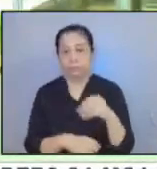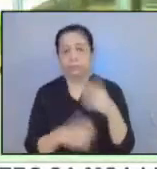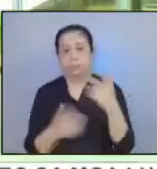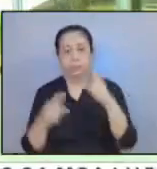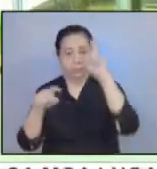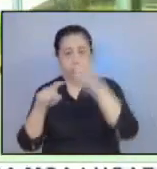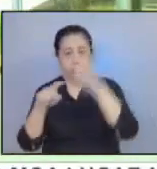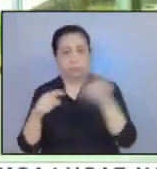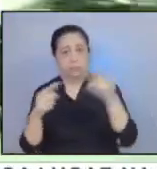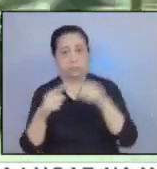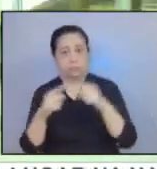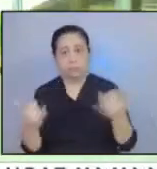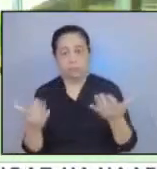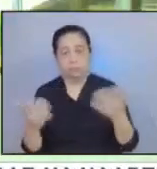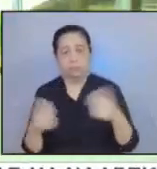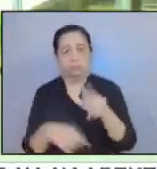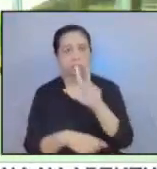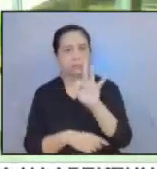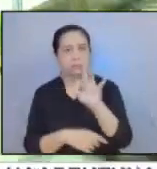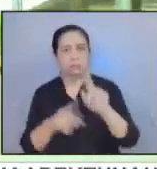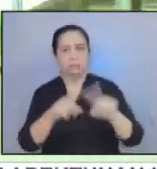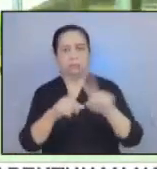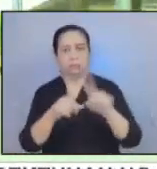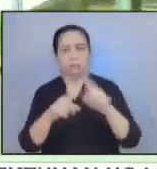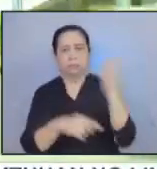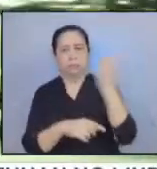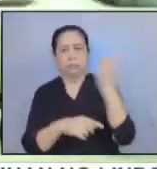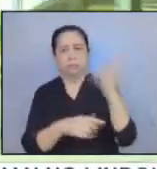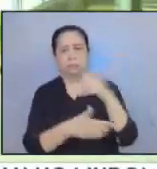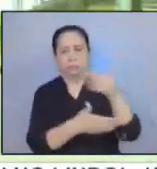hanggang sa ngayon sa 39 na evacuation centers